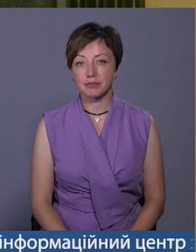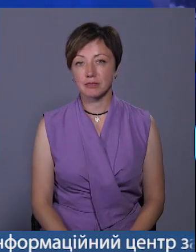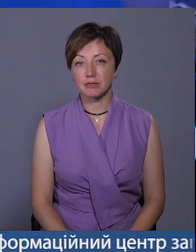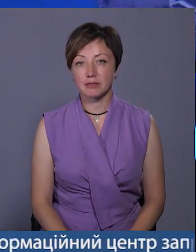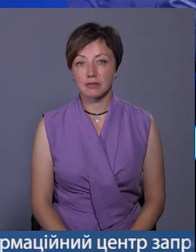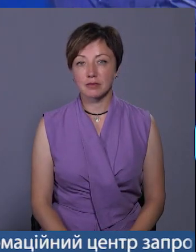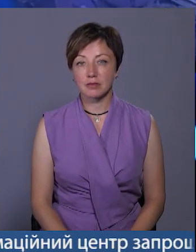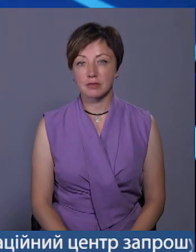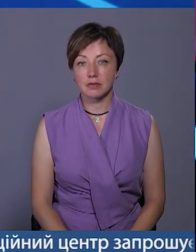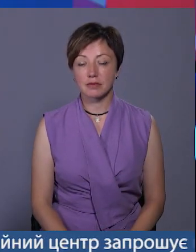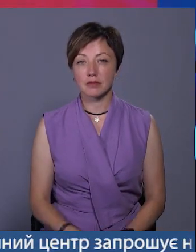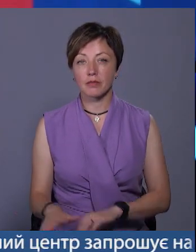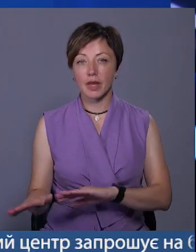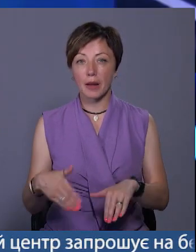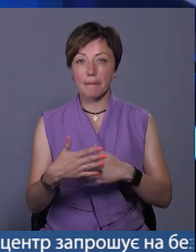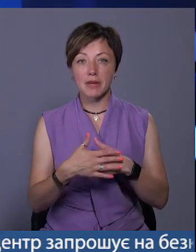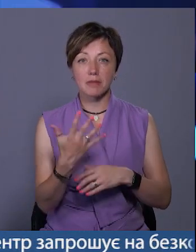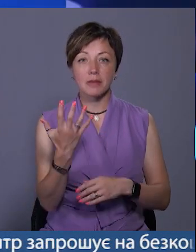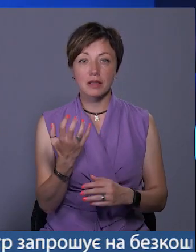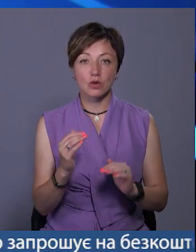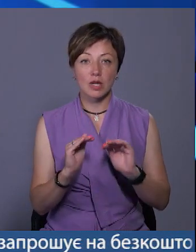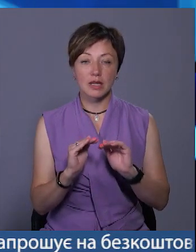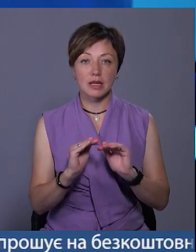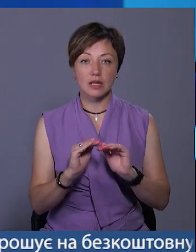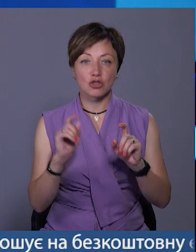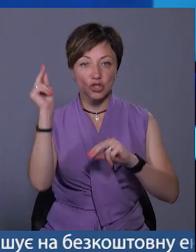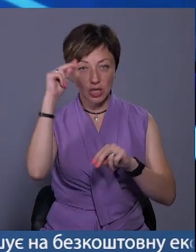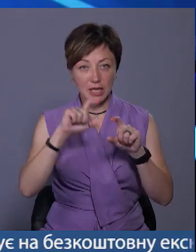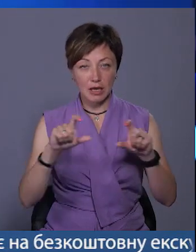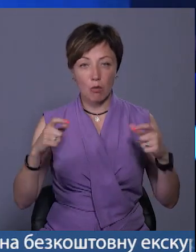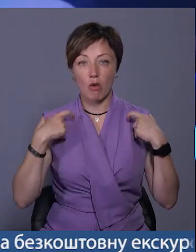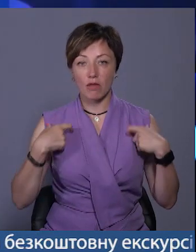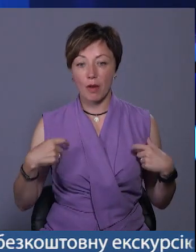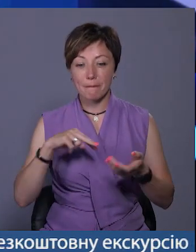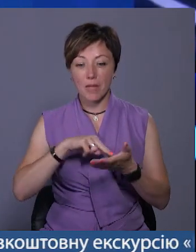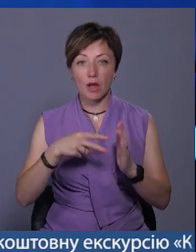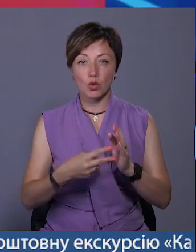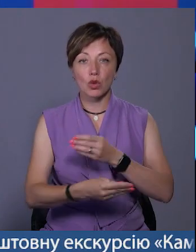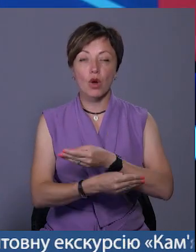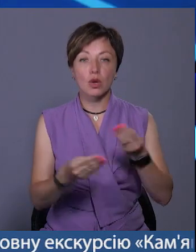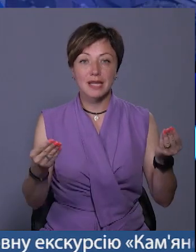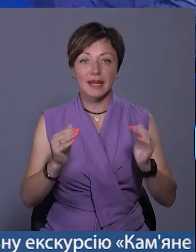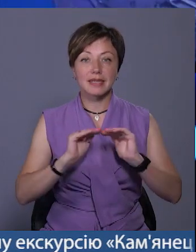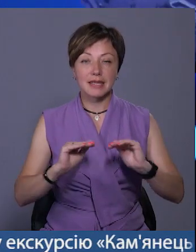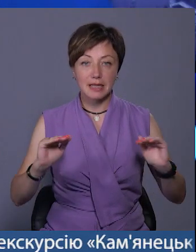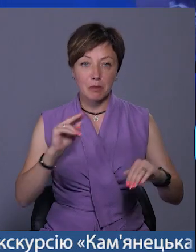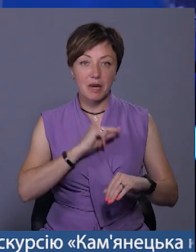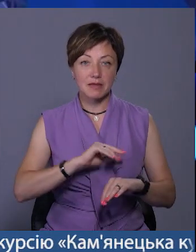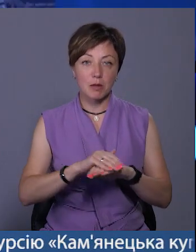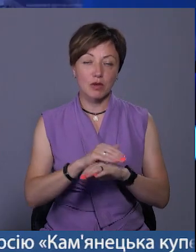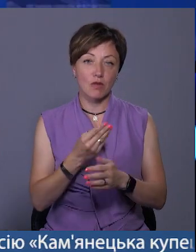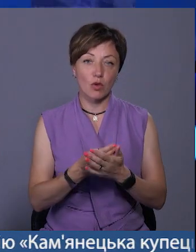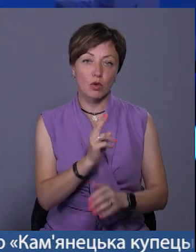міста. Близько 500 шкільних портфеликів цього року планують роздати дітям працівники благодійного